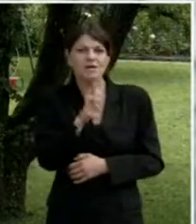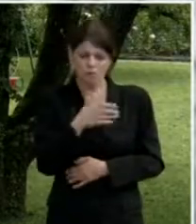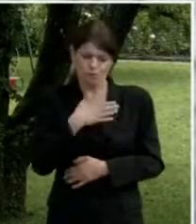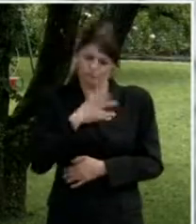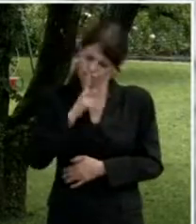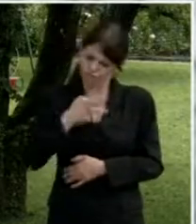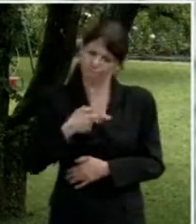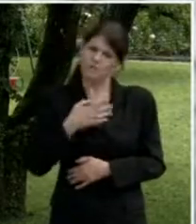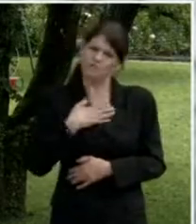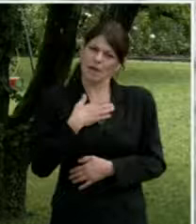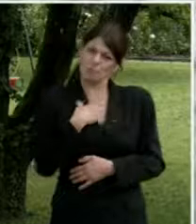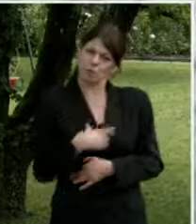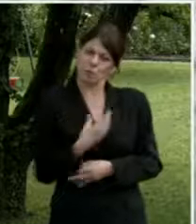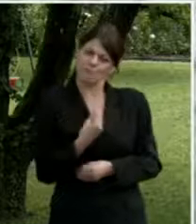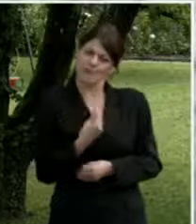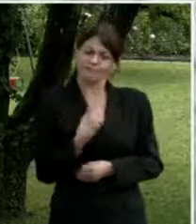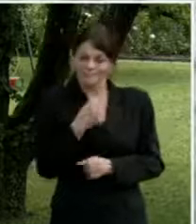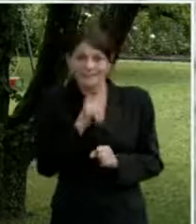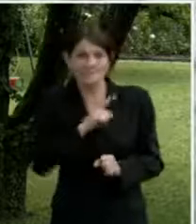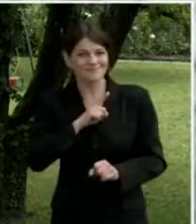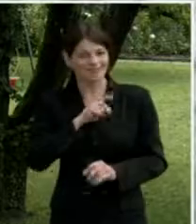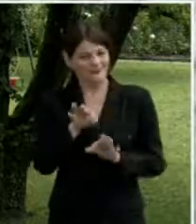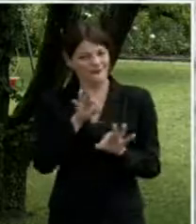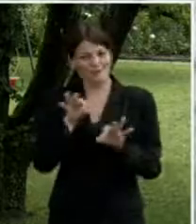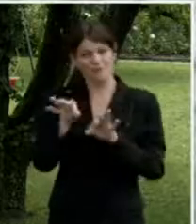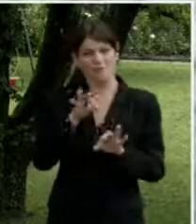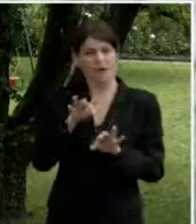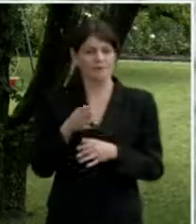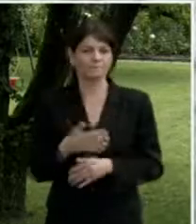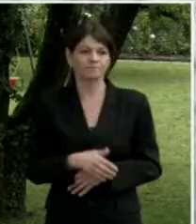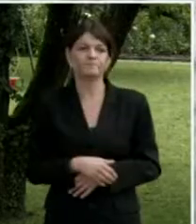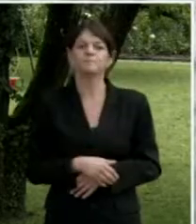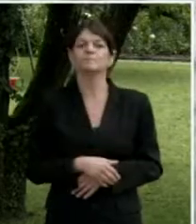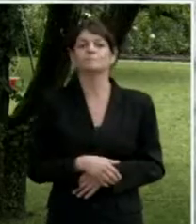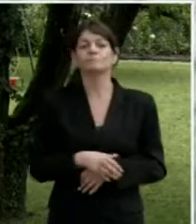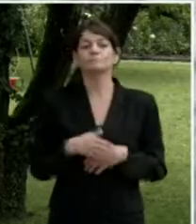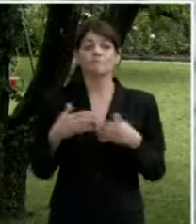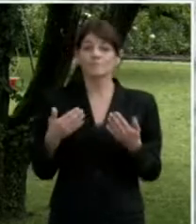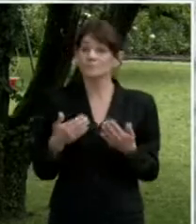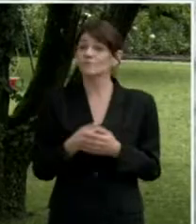der persönlichen Fähigkeiten selbst auswählen zu können.